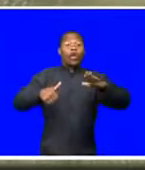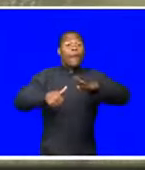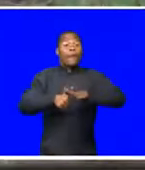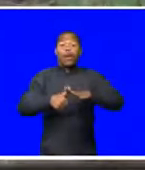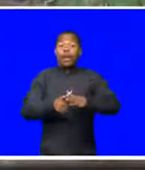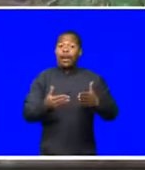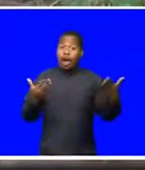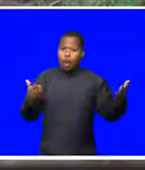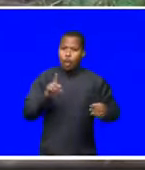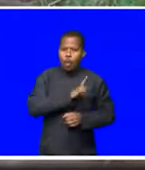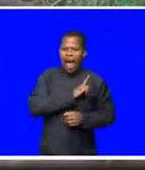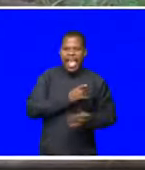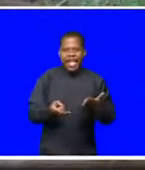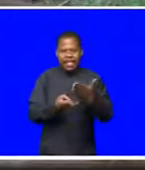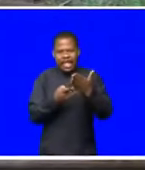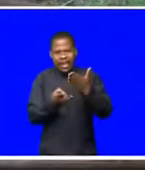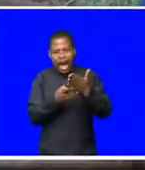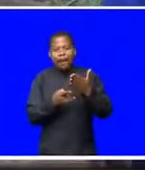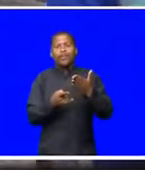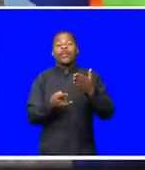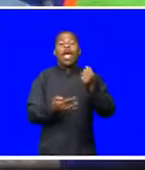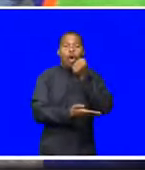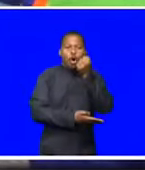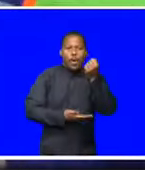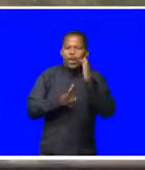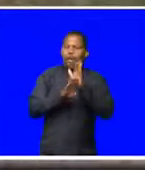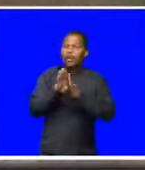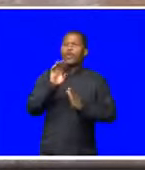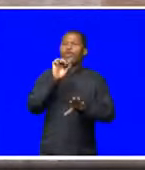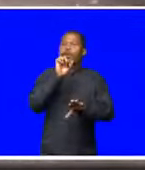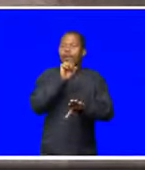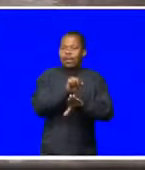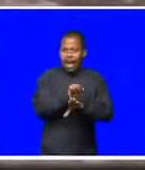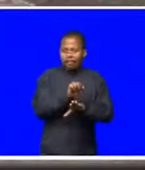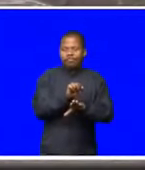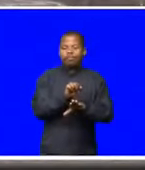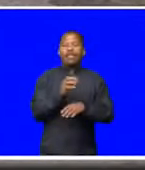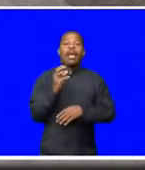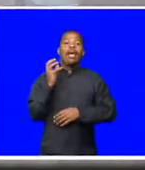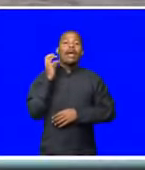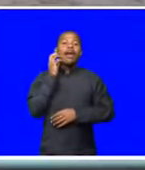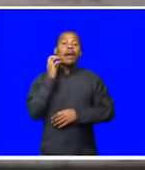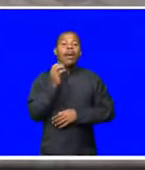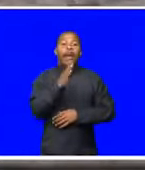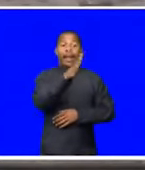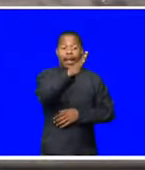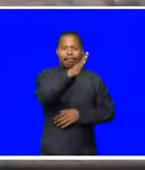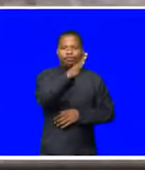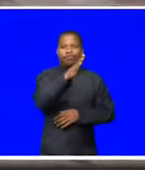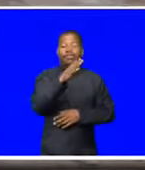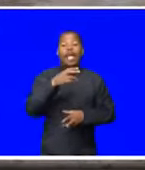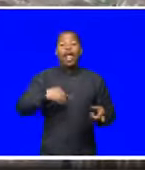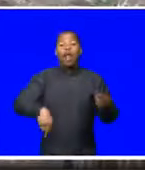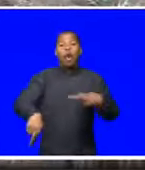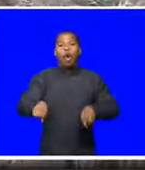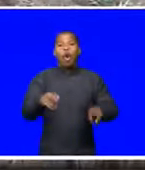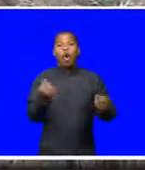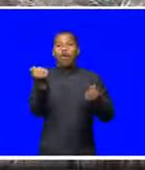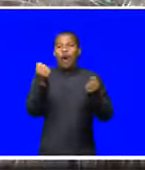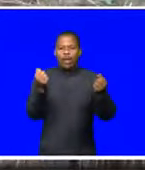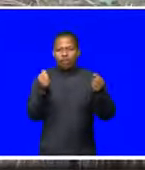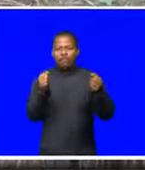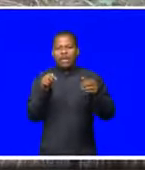ithuthuke kulimala kwawo emaphalaleni ngenxa yetimvula letibanga kuthi ushelele uphindze